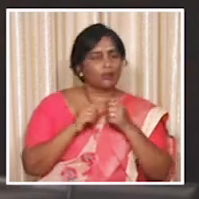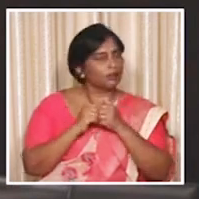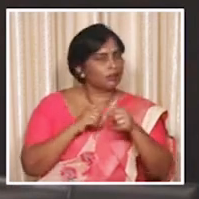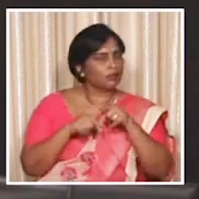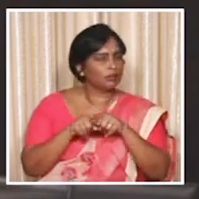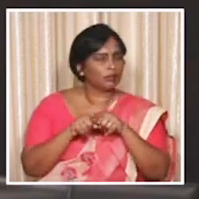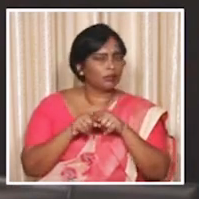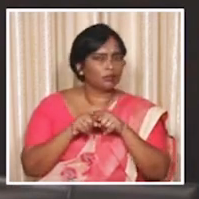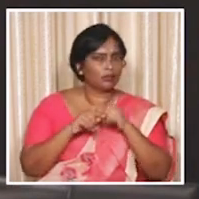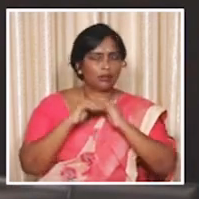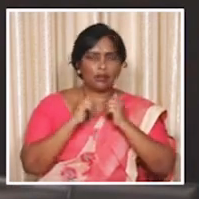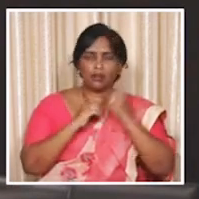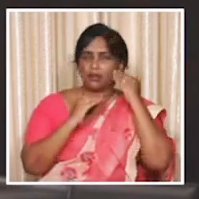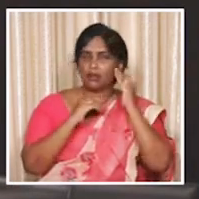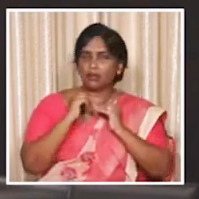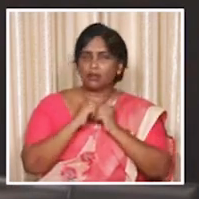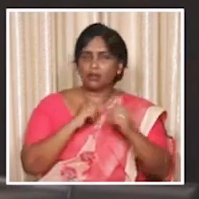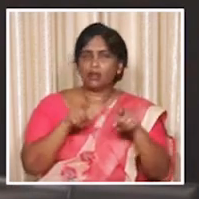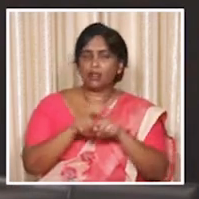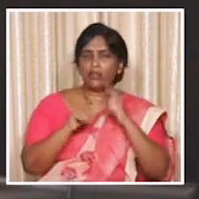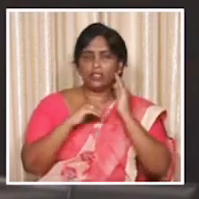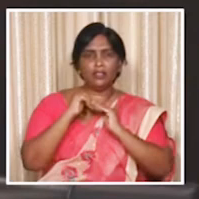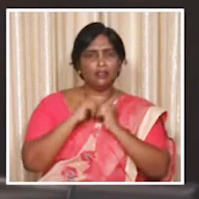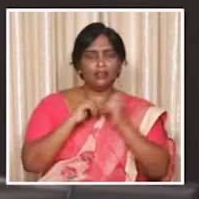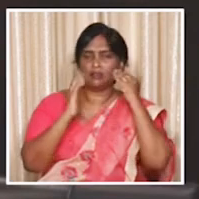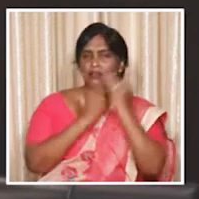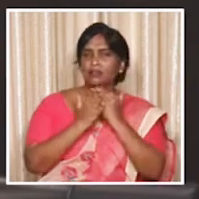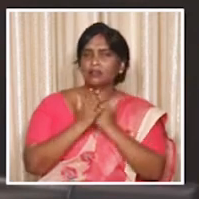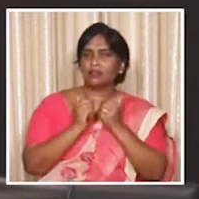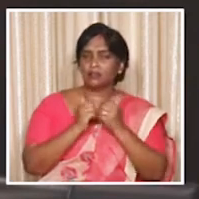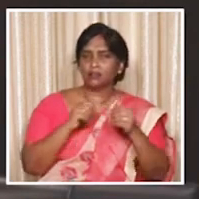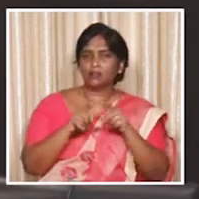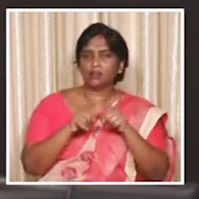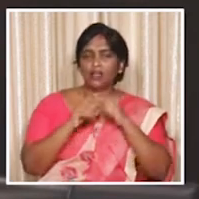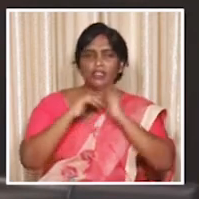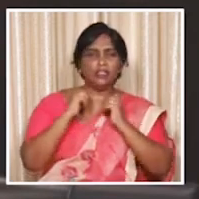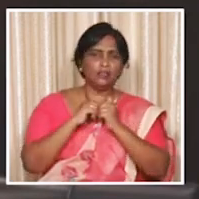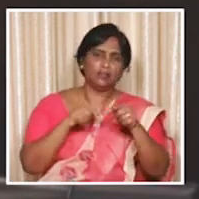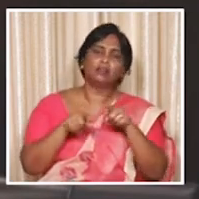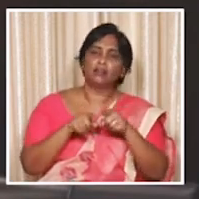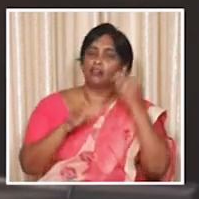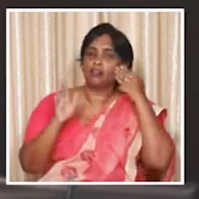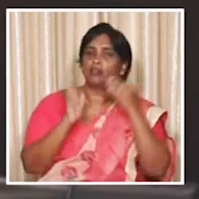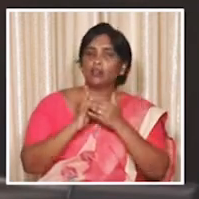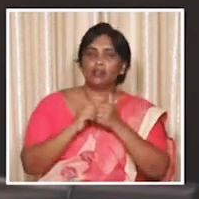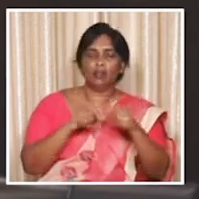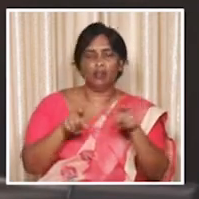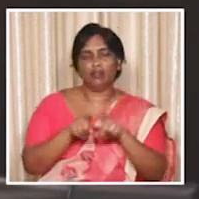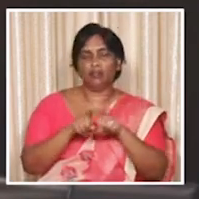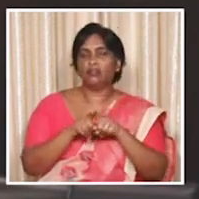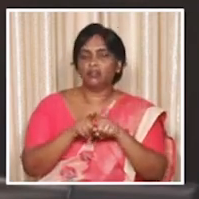ප්‍රමාණවත්ද මේ ක්‍රීඩකීන්ගේ තත්ත්වය සහ ක්‍රීඩාව ඉස්සරහට ගෙනියන්න අවශ්‍ය කරන පසුබිම පිළිබඳව අපි අවධානය යොමු කරා. ඒ